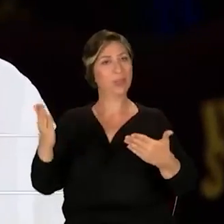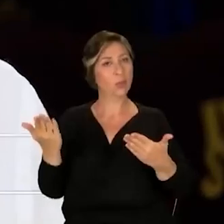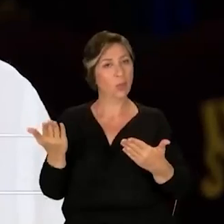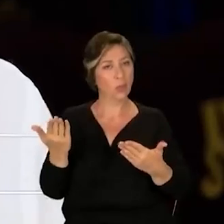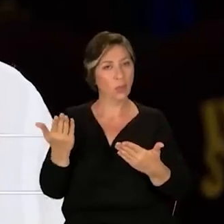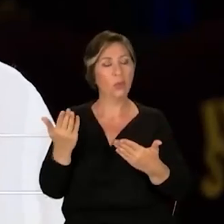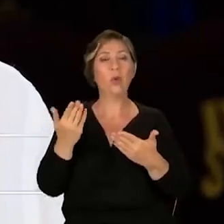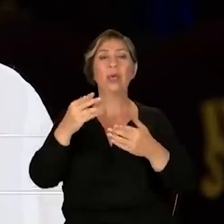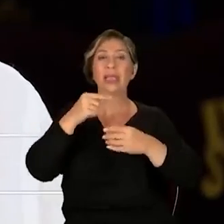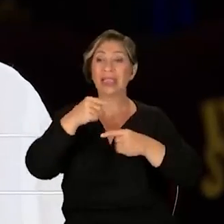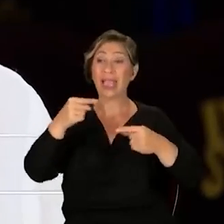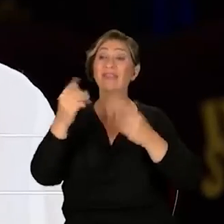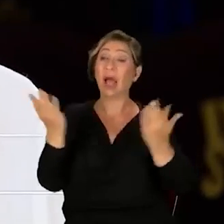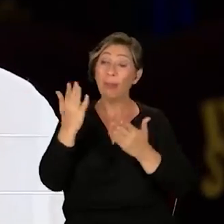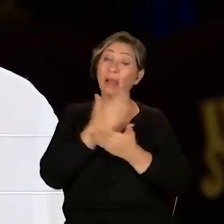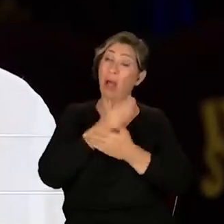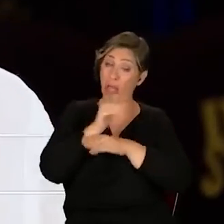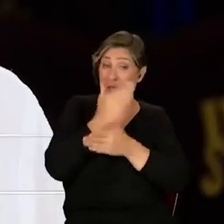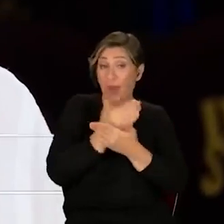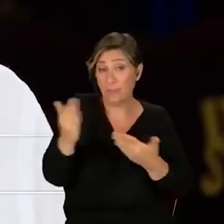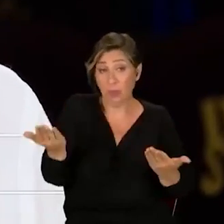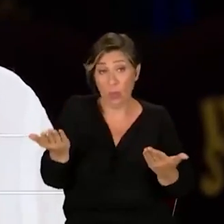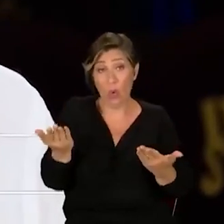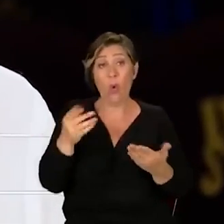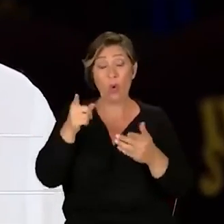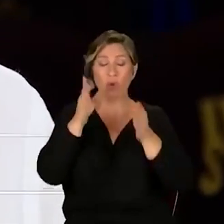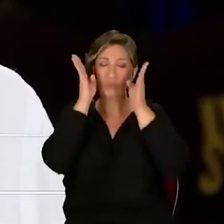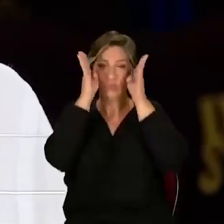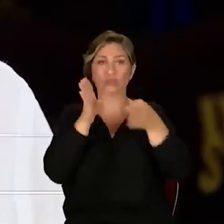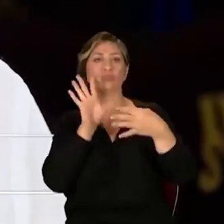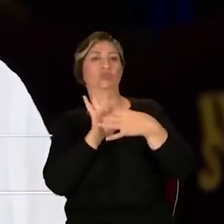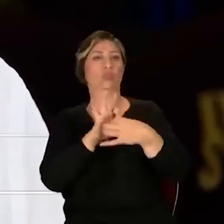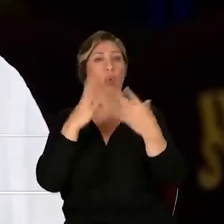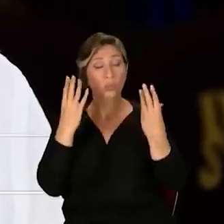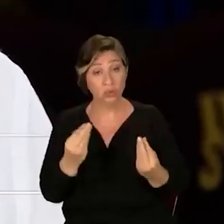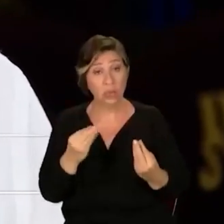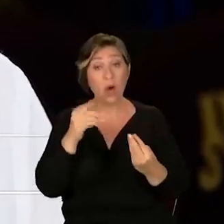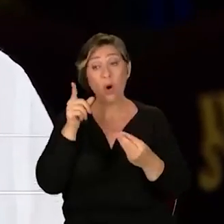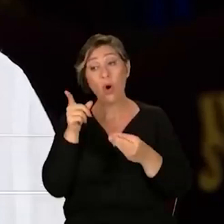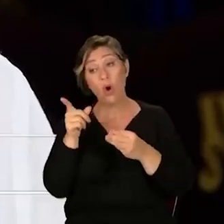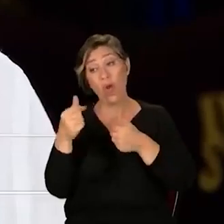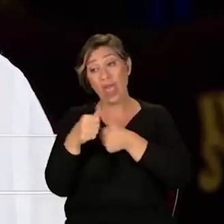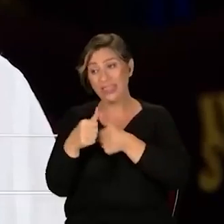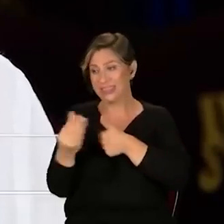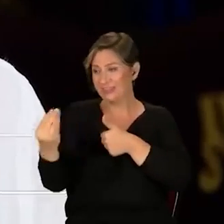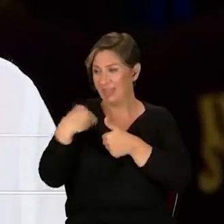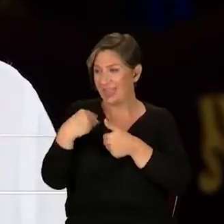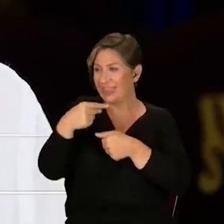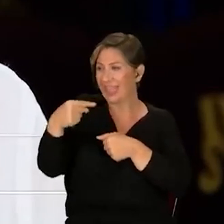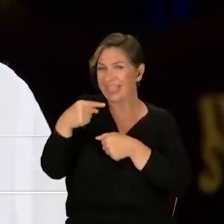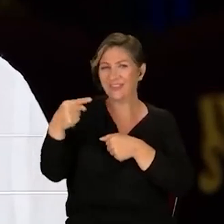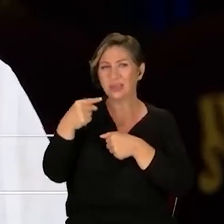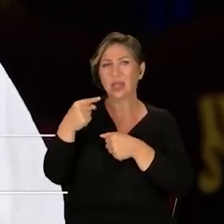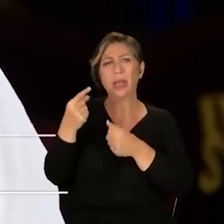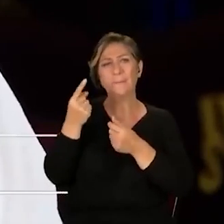takım negatifliklere rağmen sürdürebiliyorsak, ona adapte olmuşsak, o eşin bize getirdiği negatifliklere